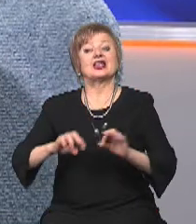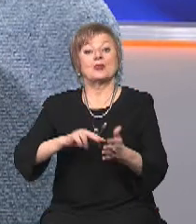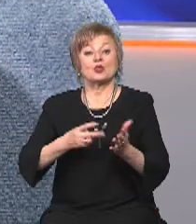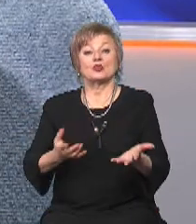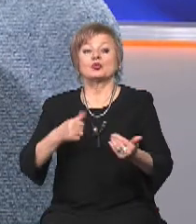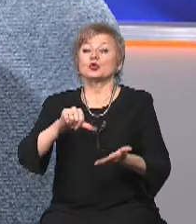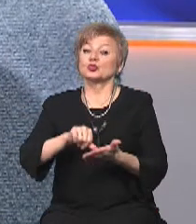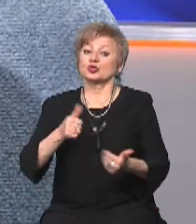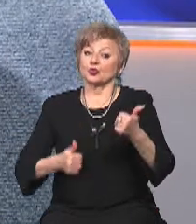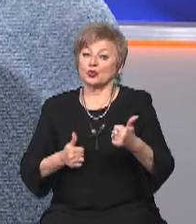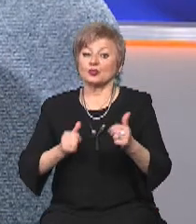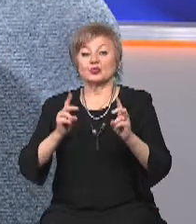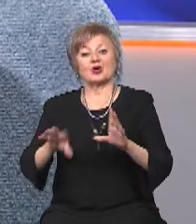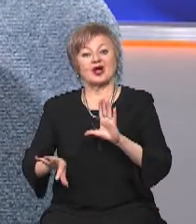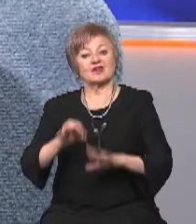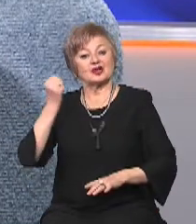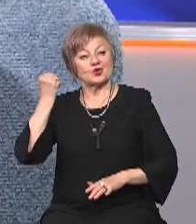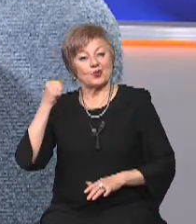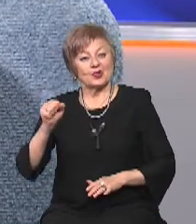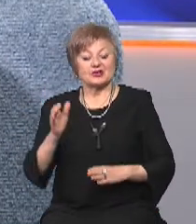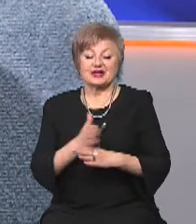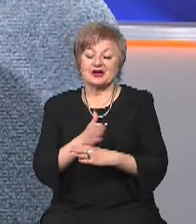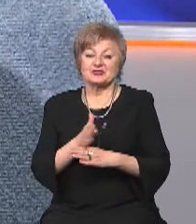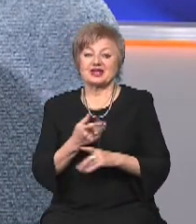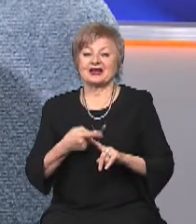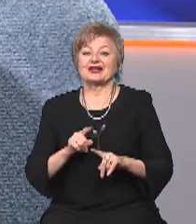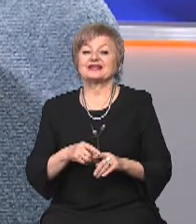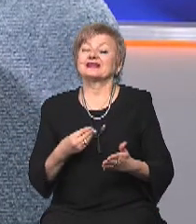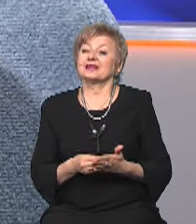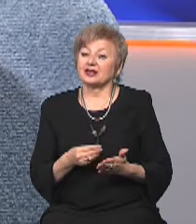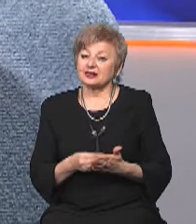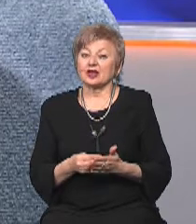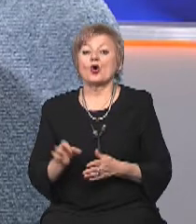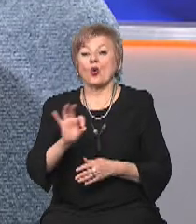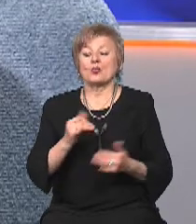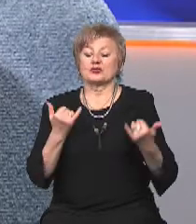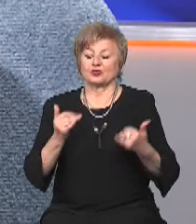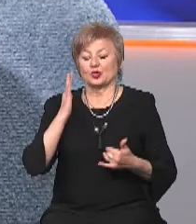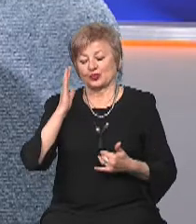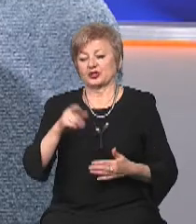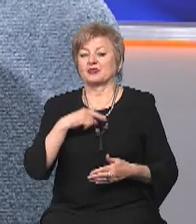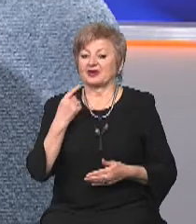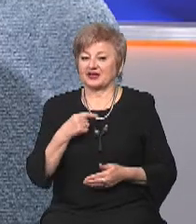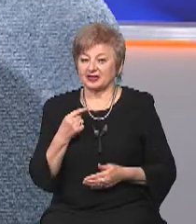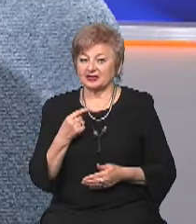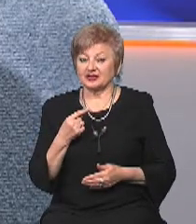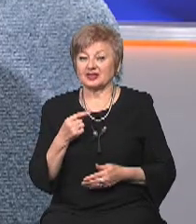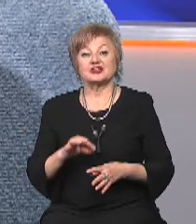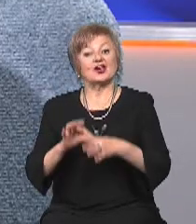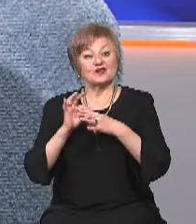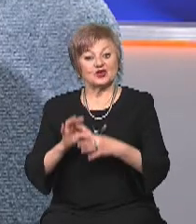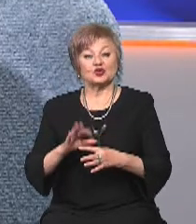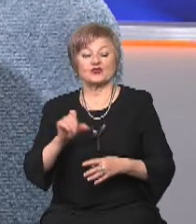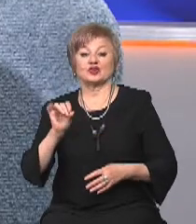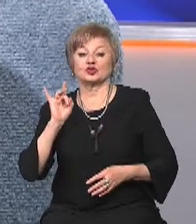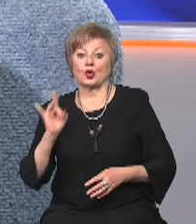участь у конкурсі, як обиратимуть переможців та розподілятимуть 10 мільйонів гривень? Про це сьогодні у темі дня на UA Запоріжжя. У студії для вас працює